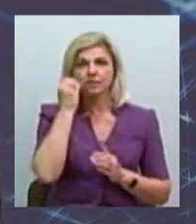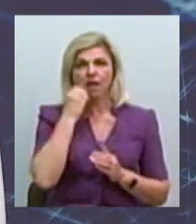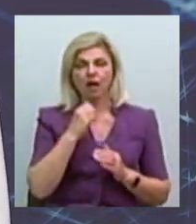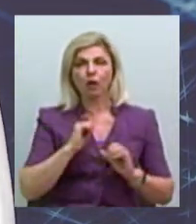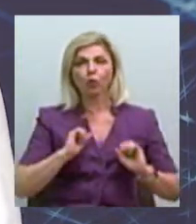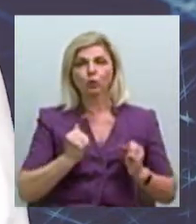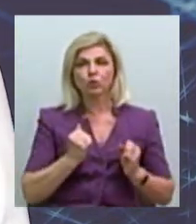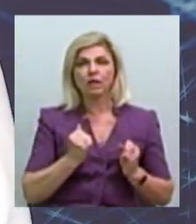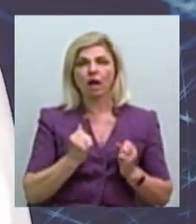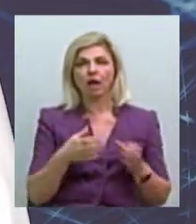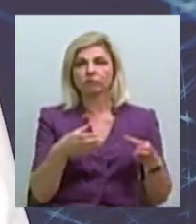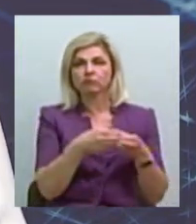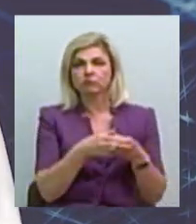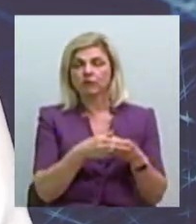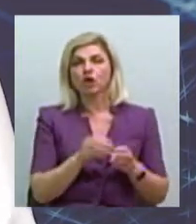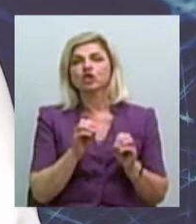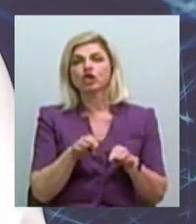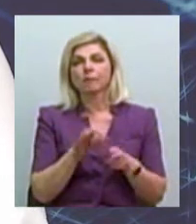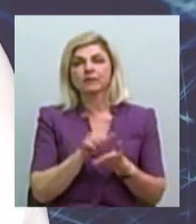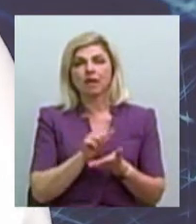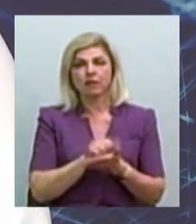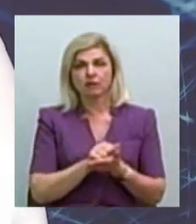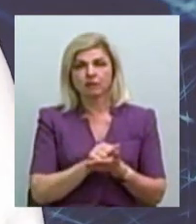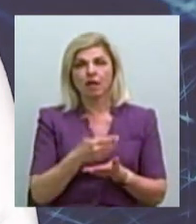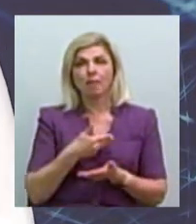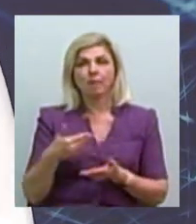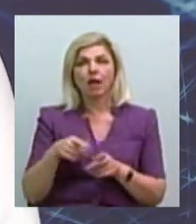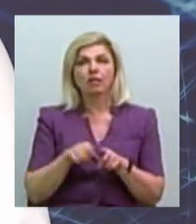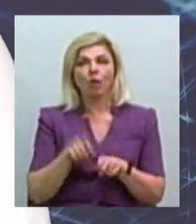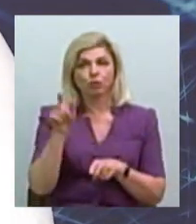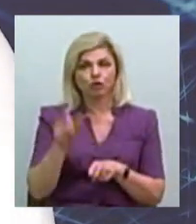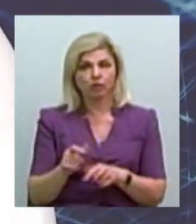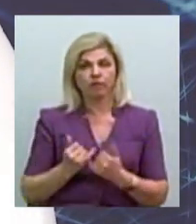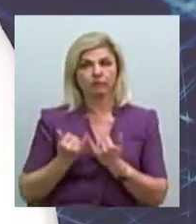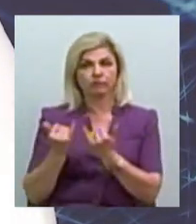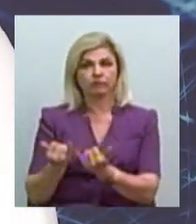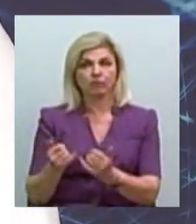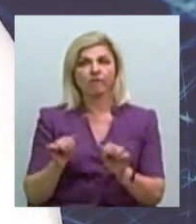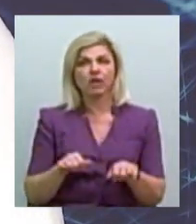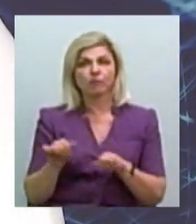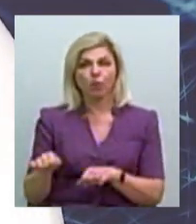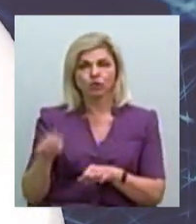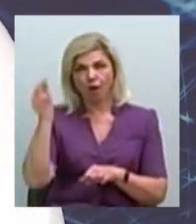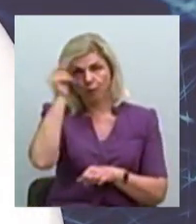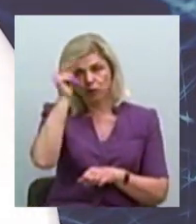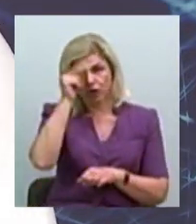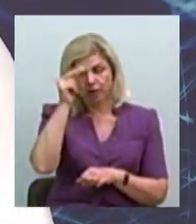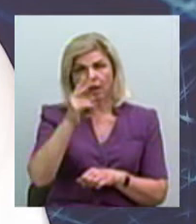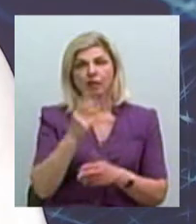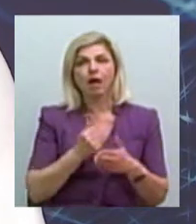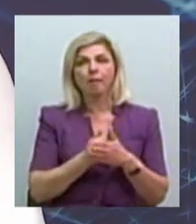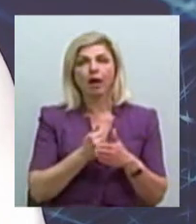старые друзья. Чем заняться? Мы такому человеку предоставляем возможность обучения. То есть на